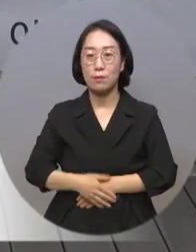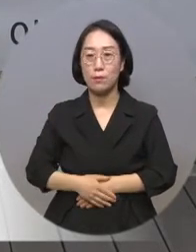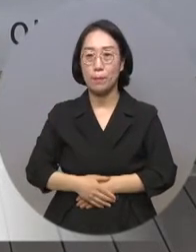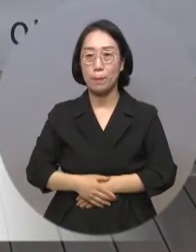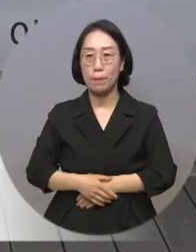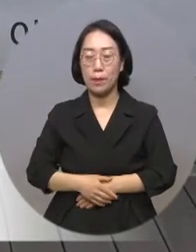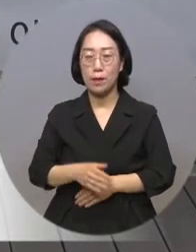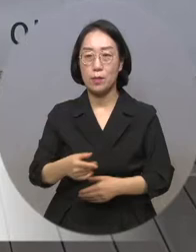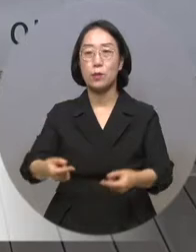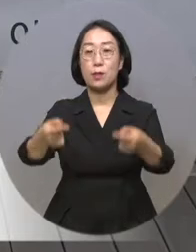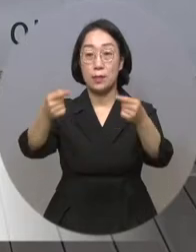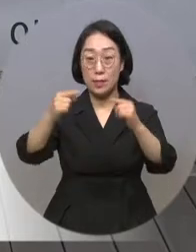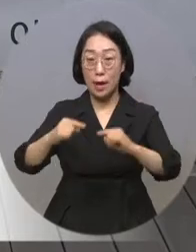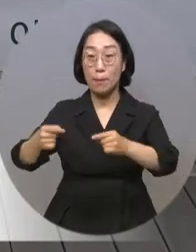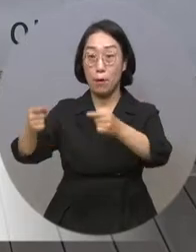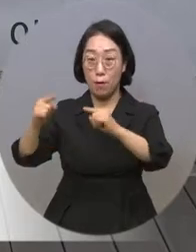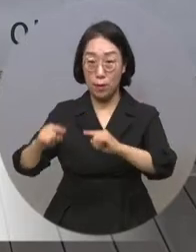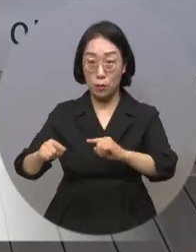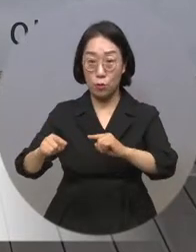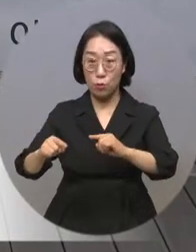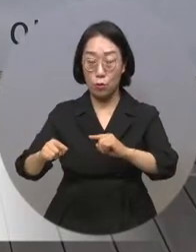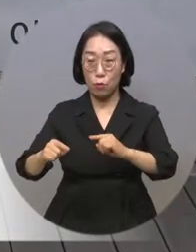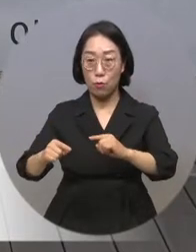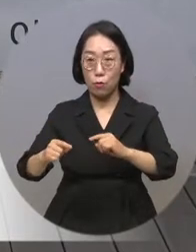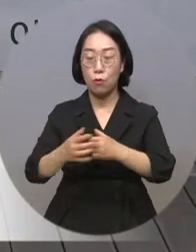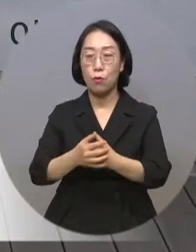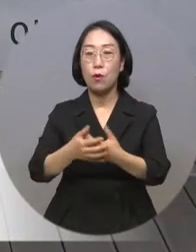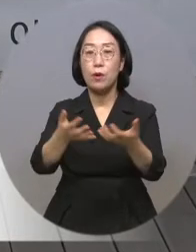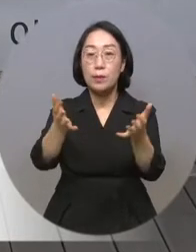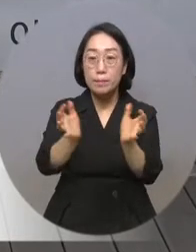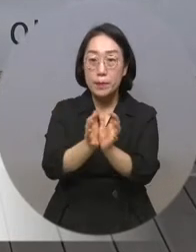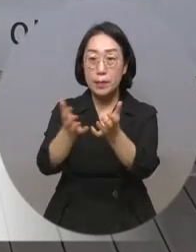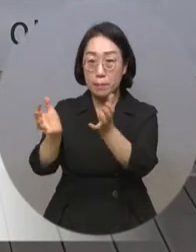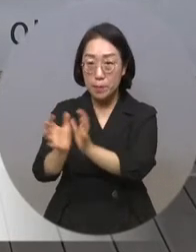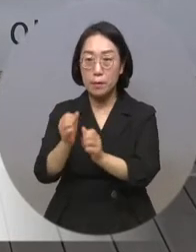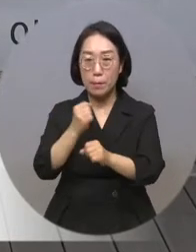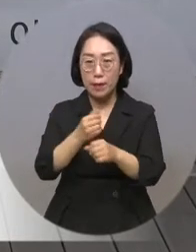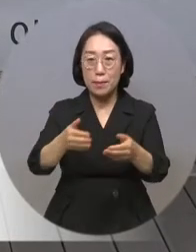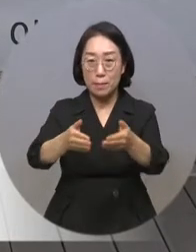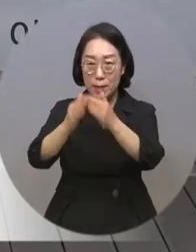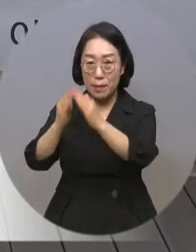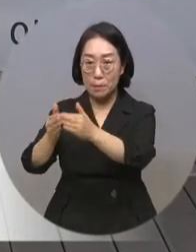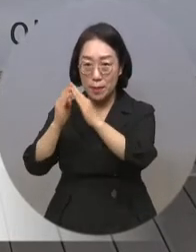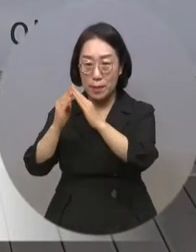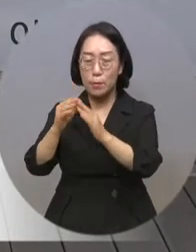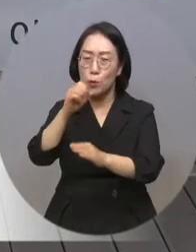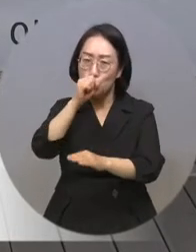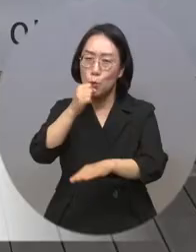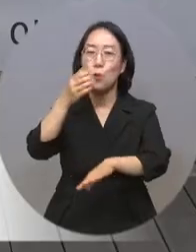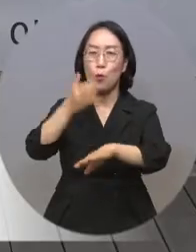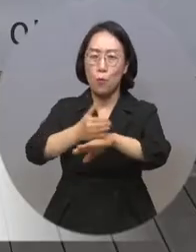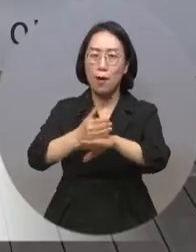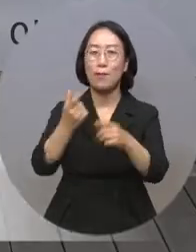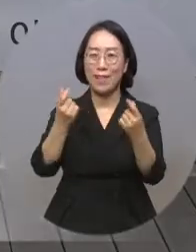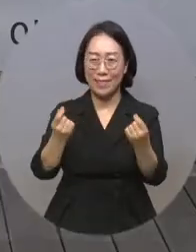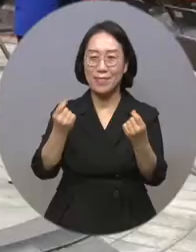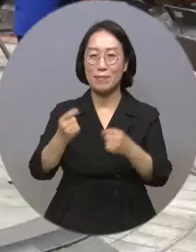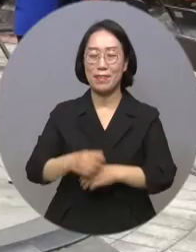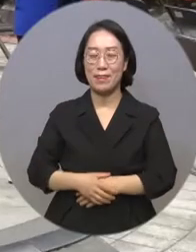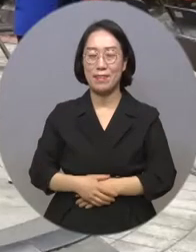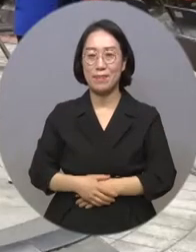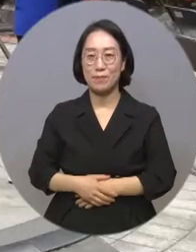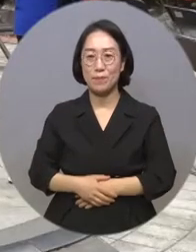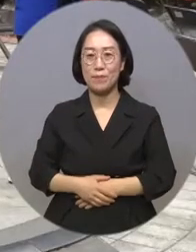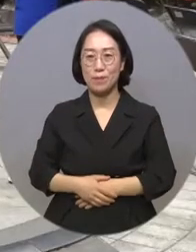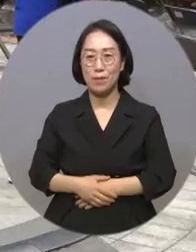취지에 동참하셔서 아파트 봉사단을 만들어주시고 참여해주시면 고맙겠다는 말씀을 드립니다.